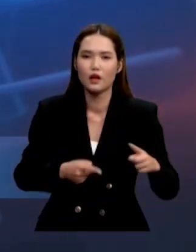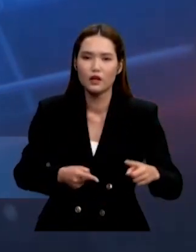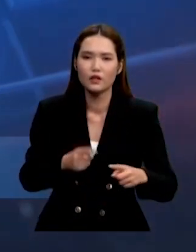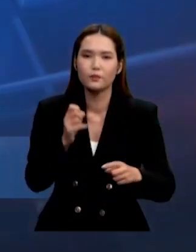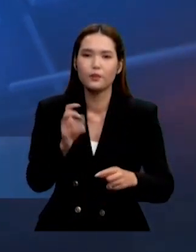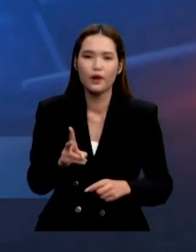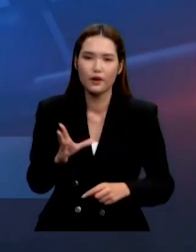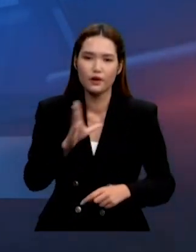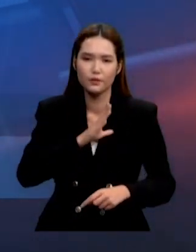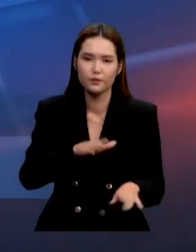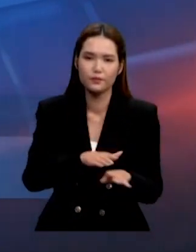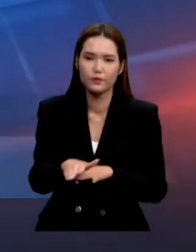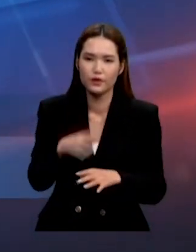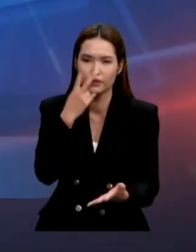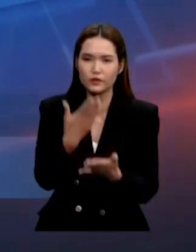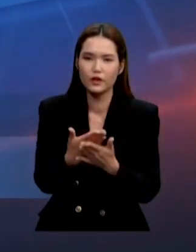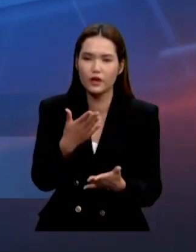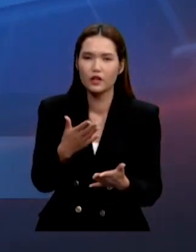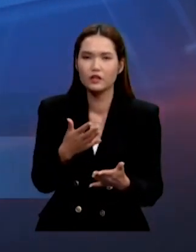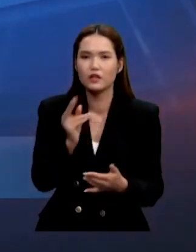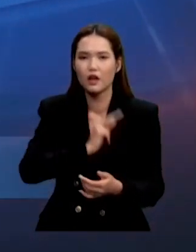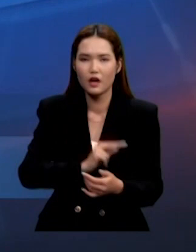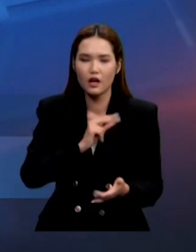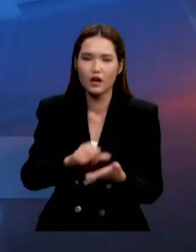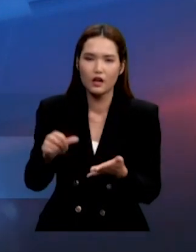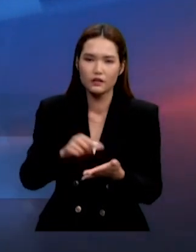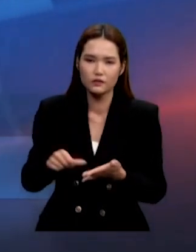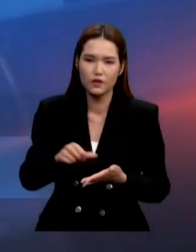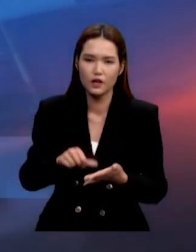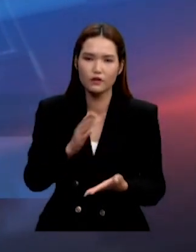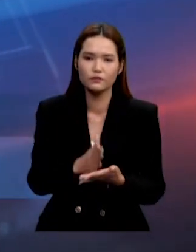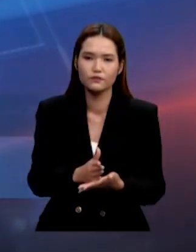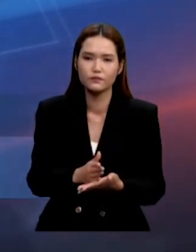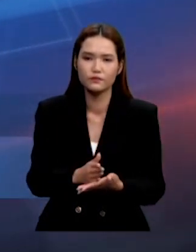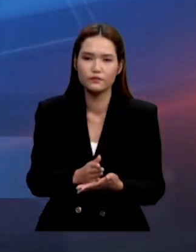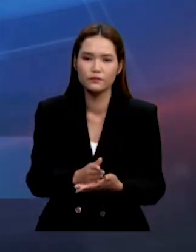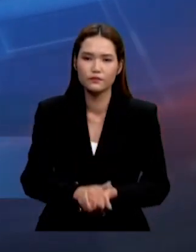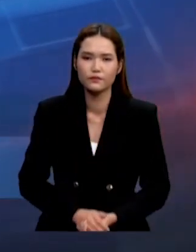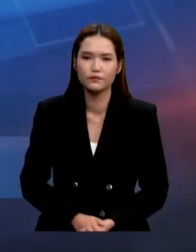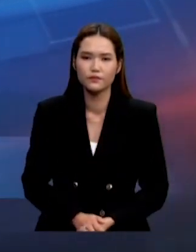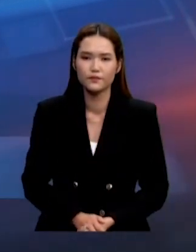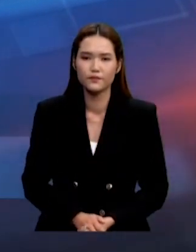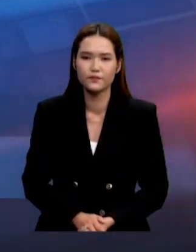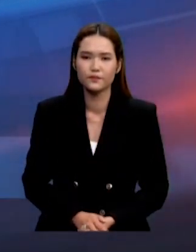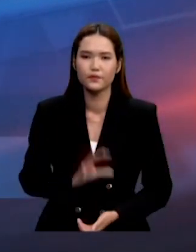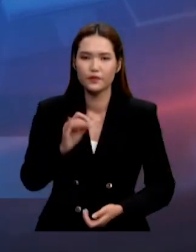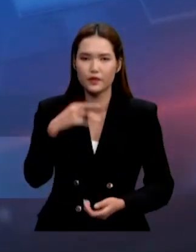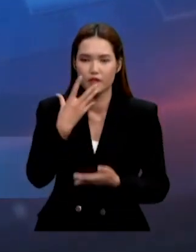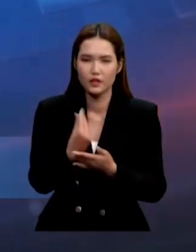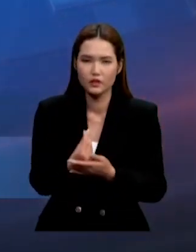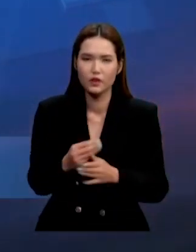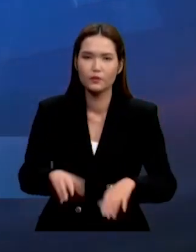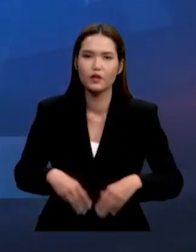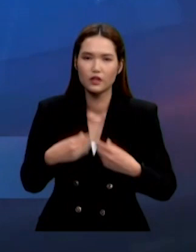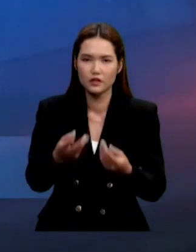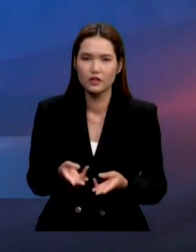Тумашинов Улукбек, депутат мажилиса, отец его родной. И он сам мне подтвердил, что